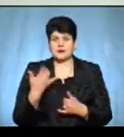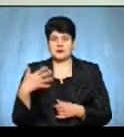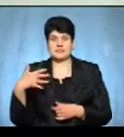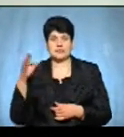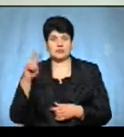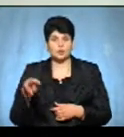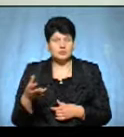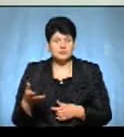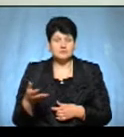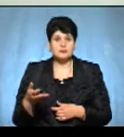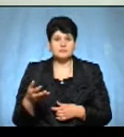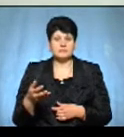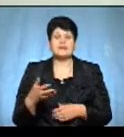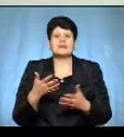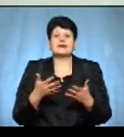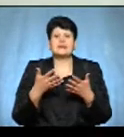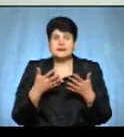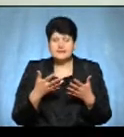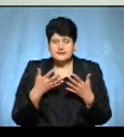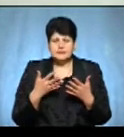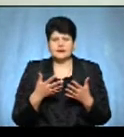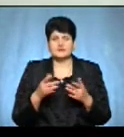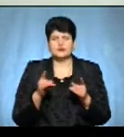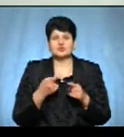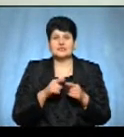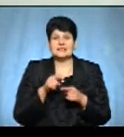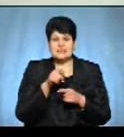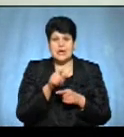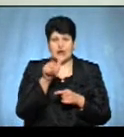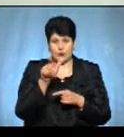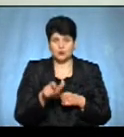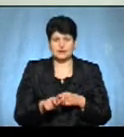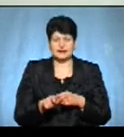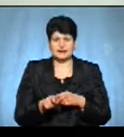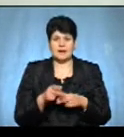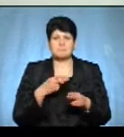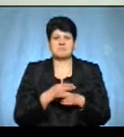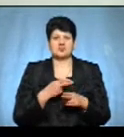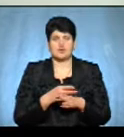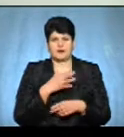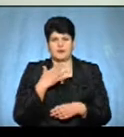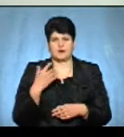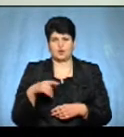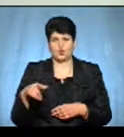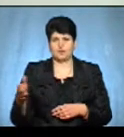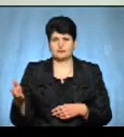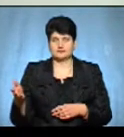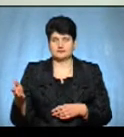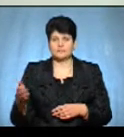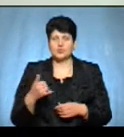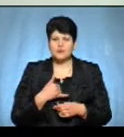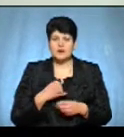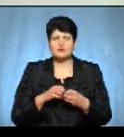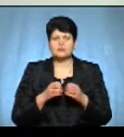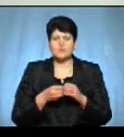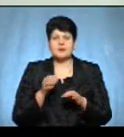наприклад. І ясно будь-кому, що ця людина, скажімо так, заважає багатьом. В нас